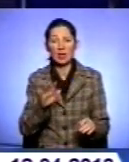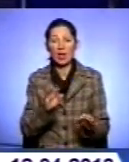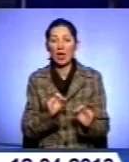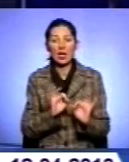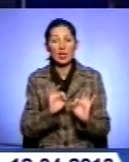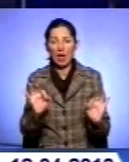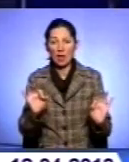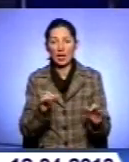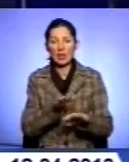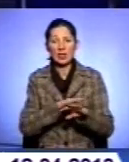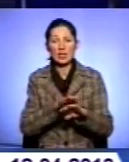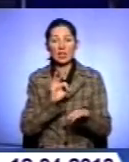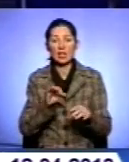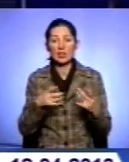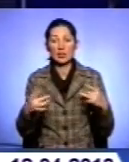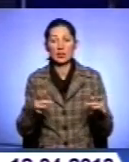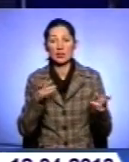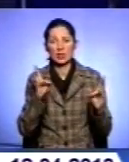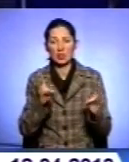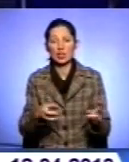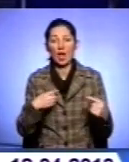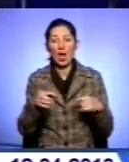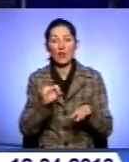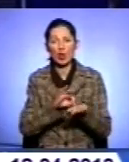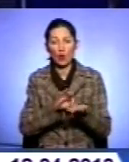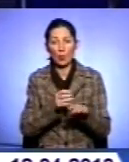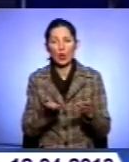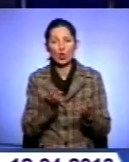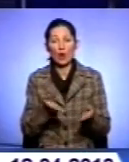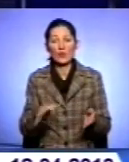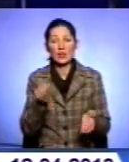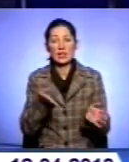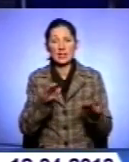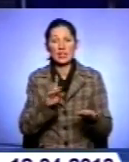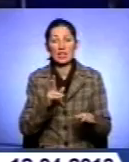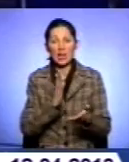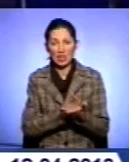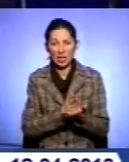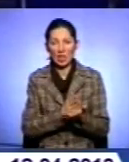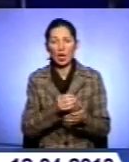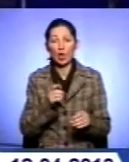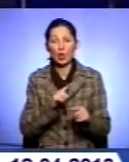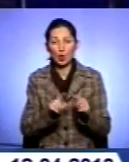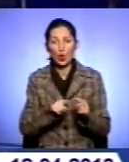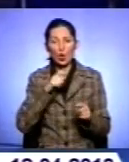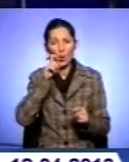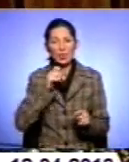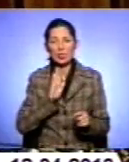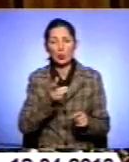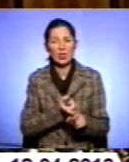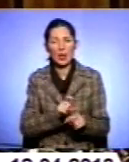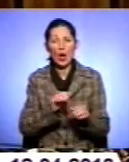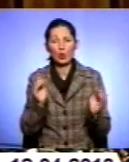від хвороб. Якщо все залишити як є, то незабаром українців буде набагато менше, ніж 42 мільйони.